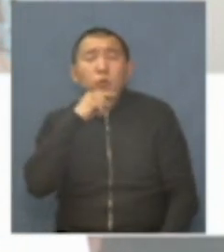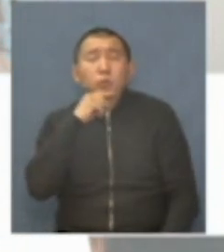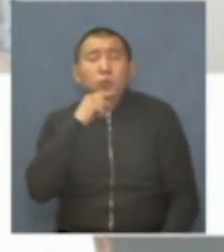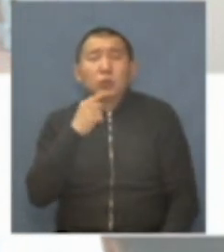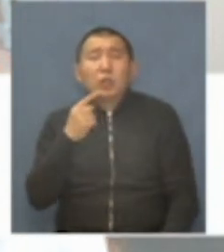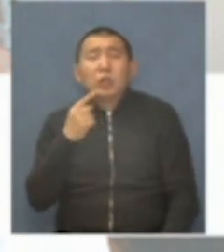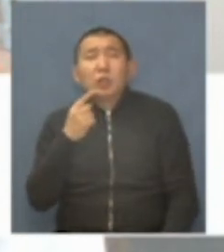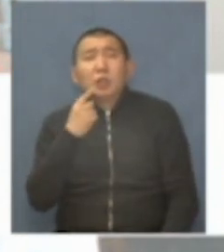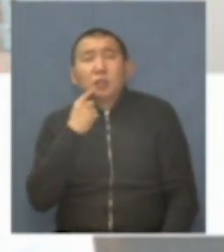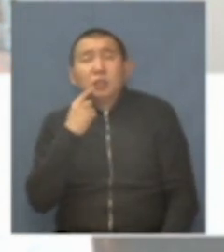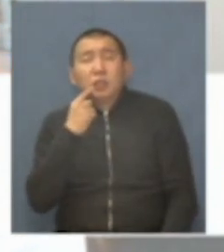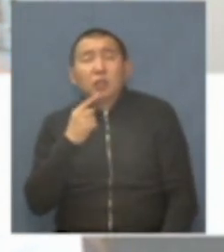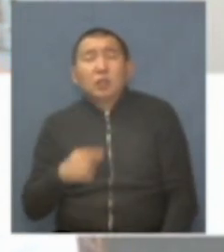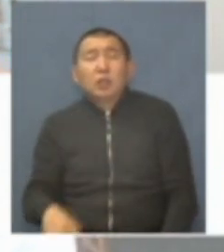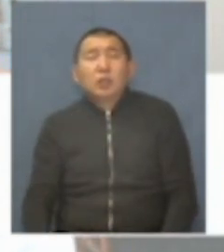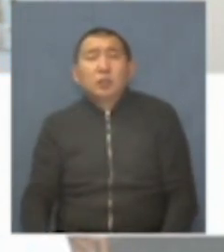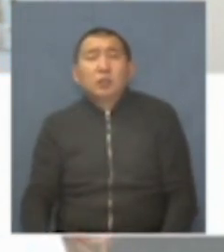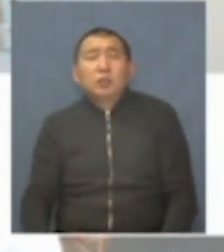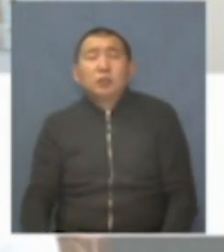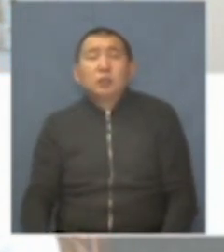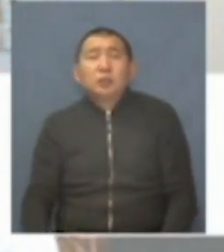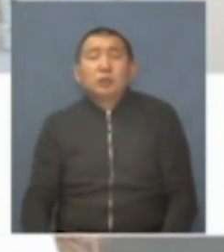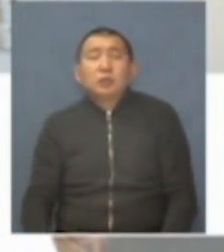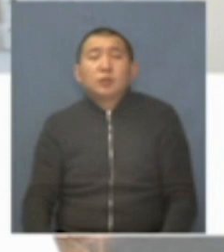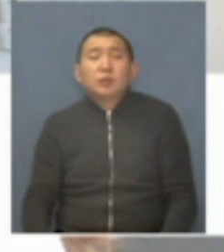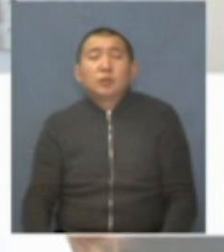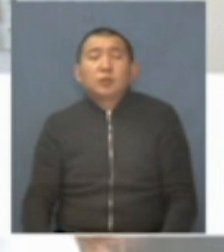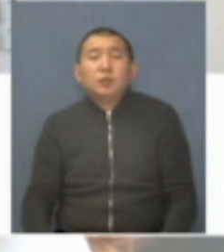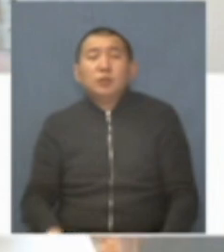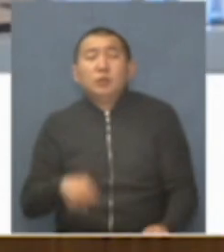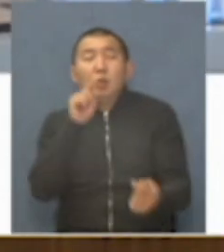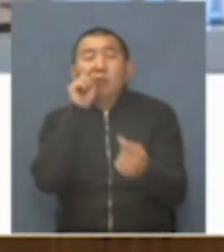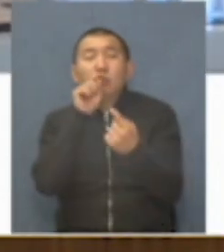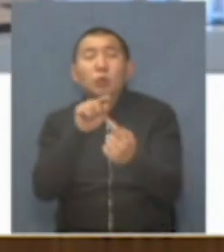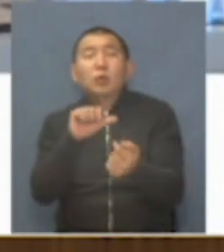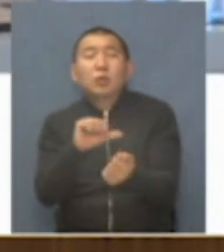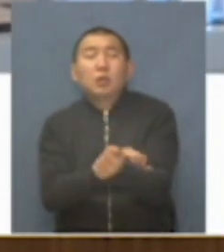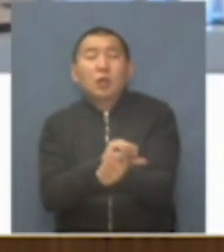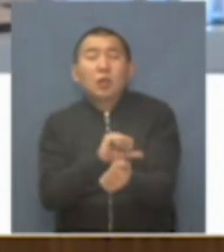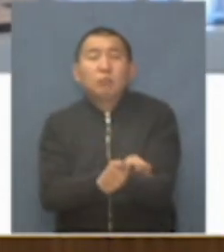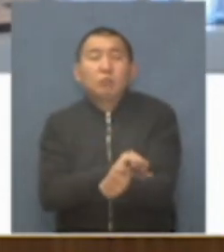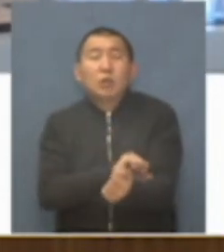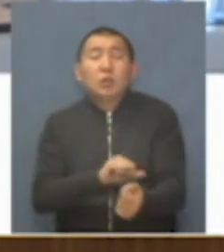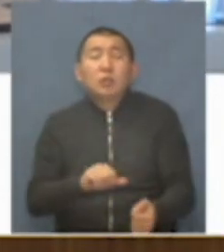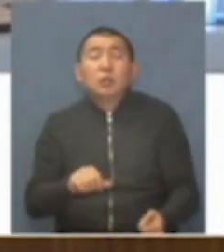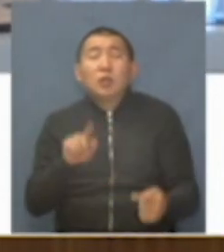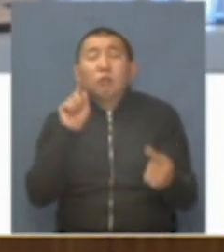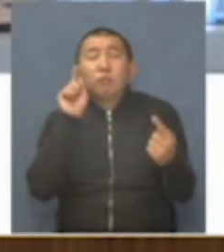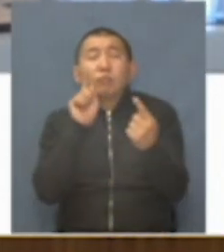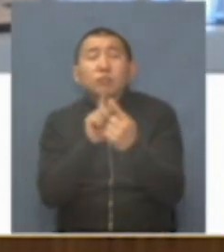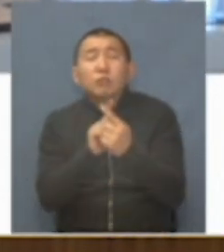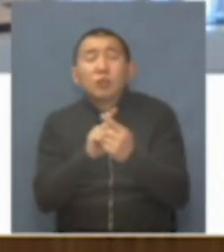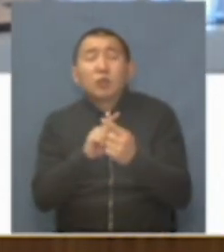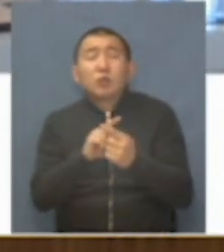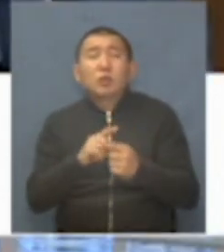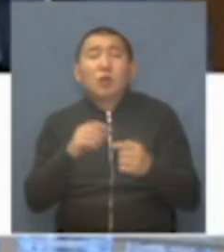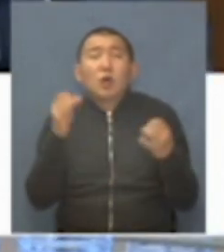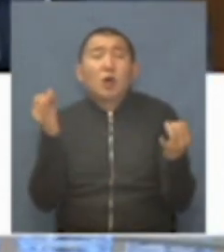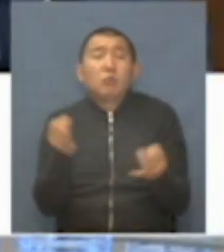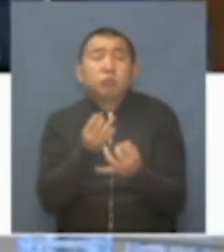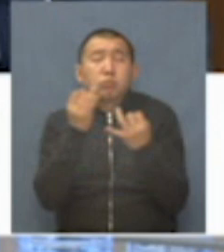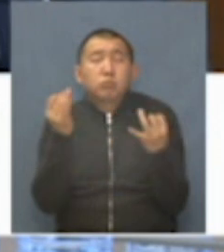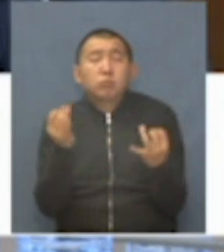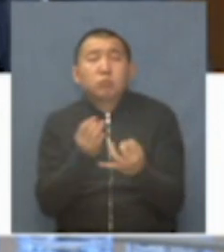страны, Центральную Азию. Мы таким своеобразным хабом являемся по противодействию наркомании. В ходе встречи обсуждались меры по поддержке